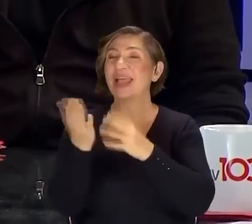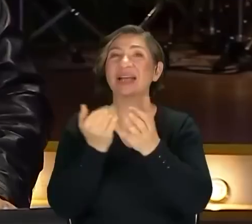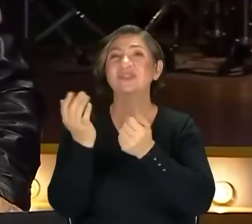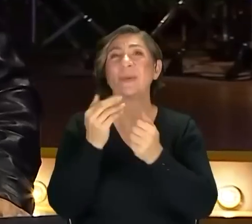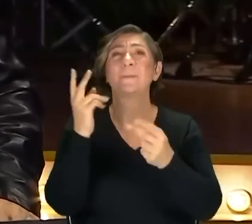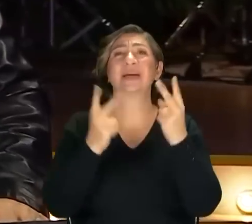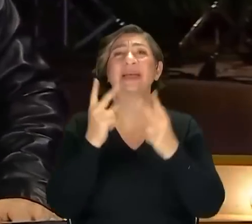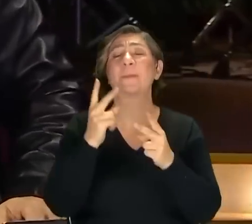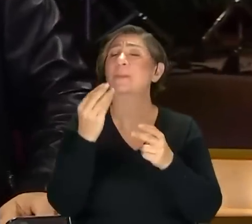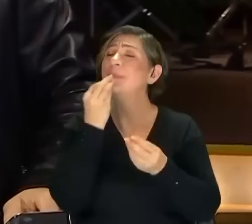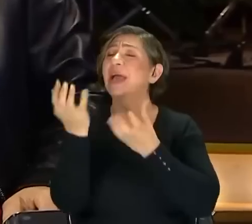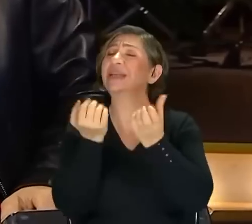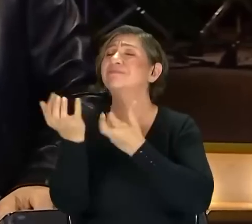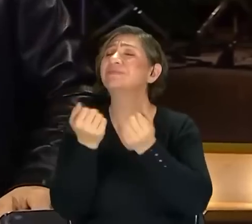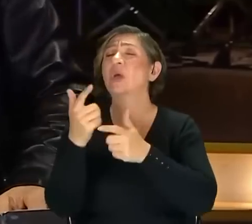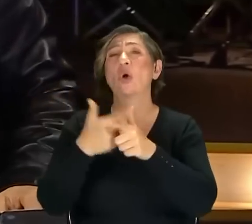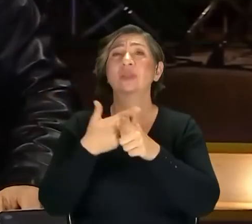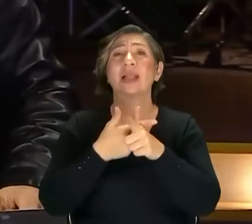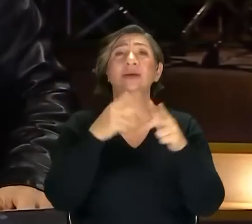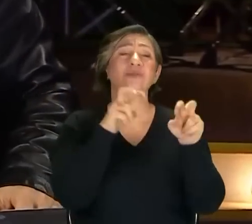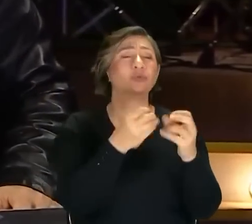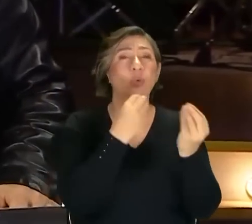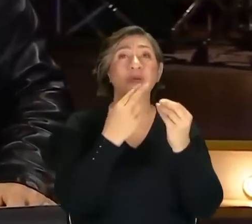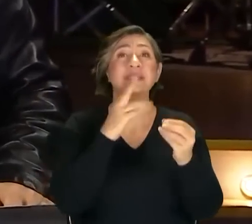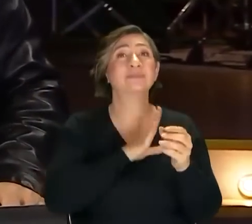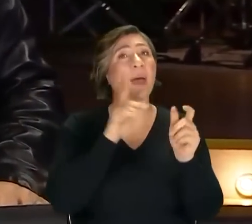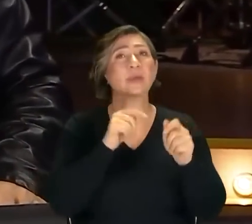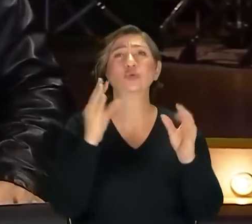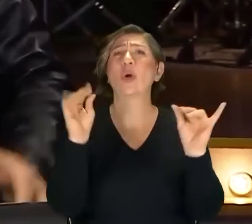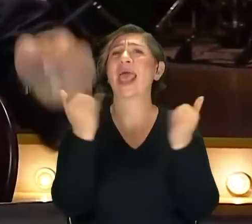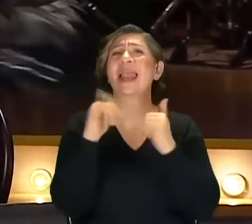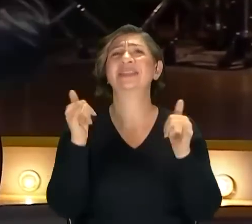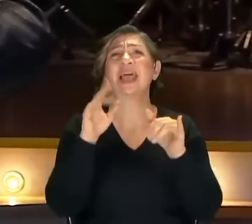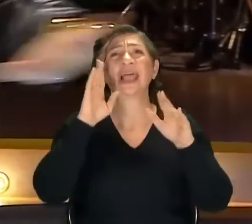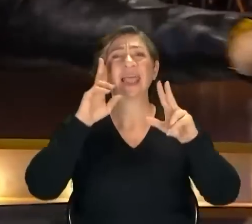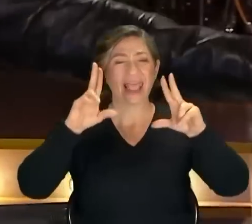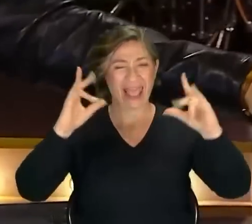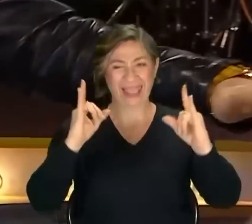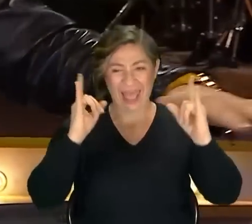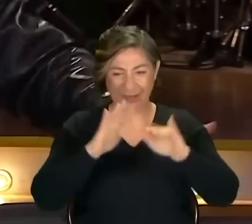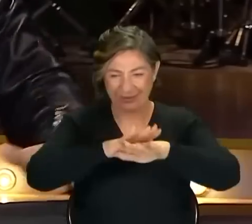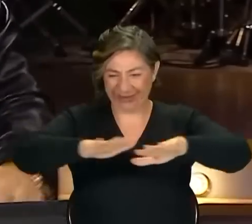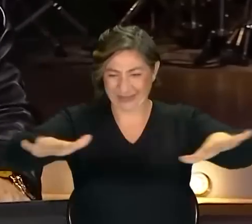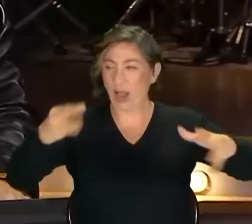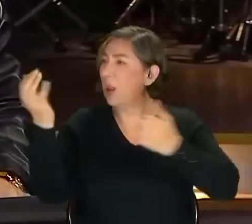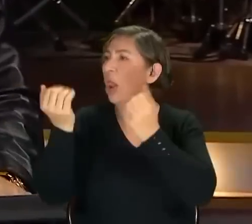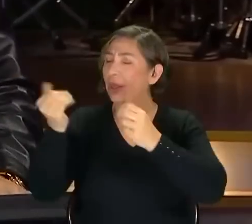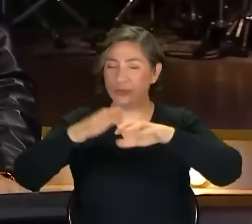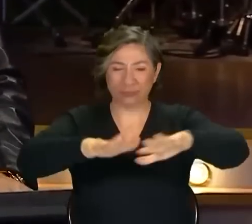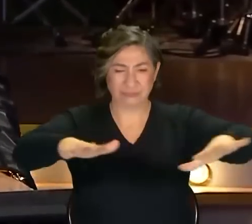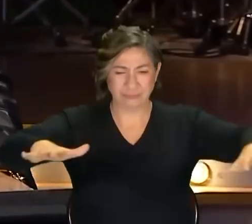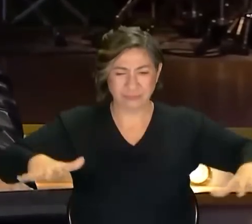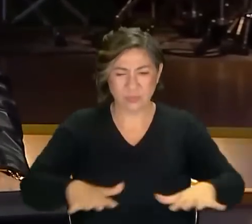yapıp, bazen böyle marketten alışveriş yapıp otelde yiyorum. Kızımla da yaptık, çok eğlenceli. Yatağın üzerine serdik bütün yaptığımız